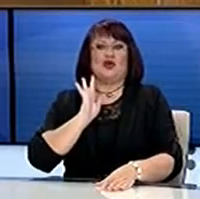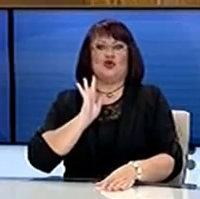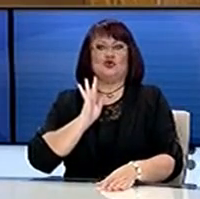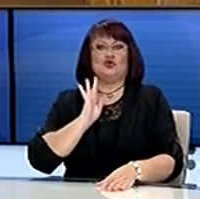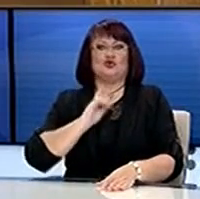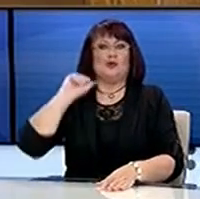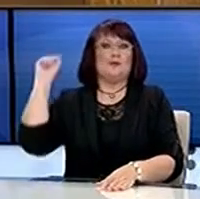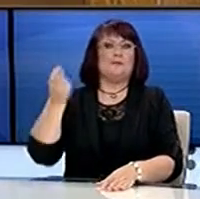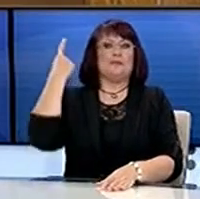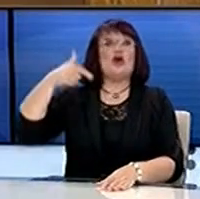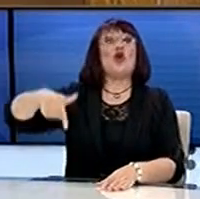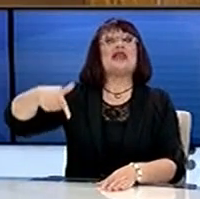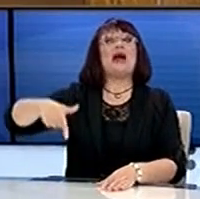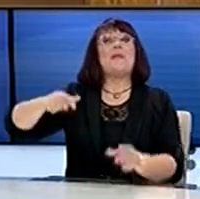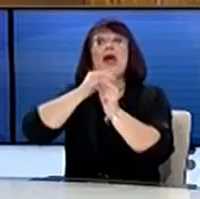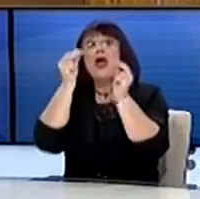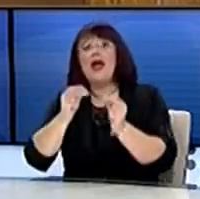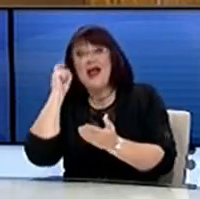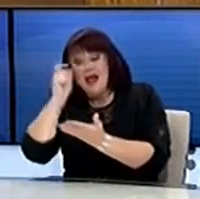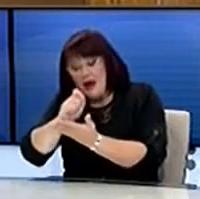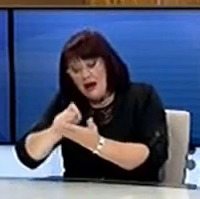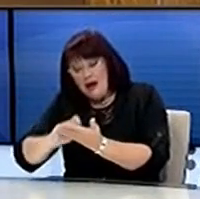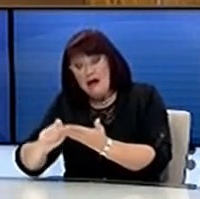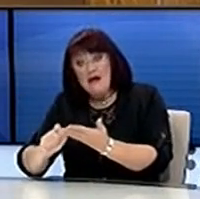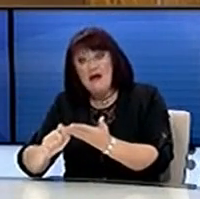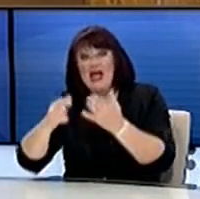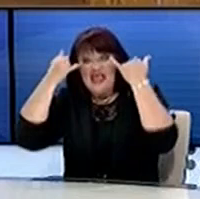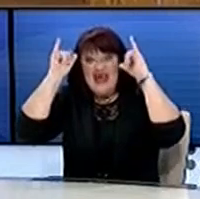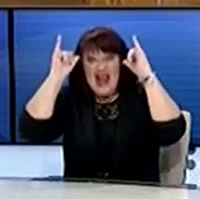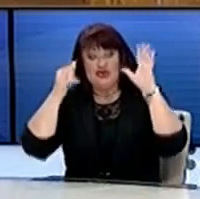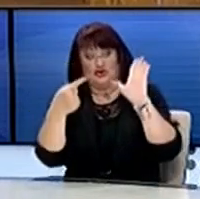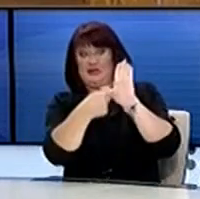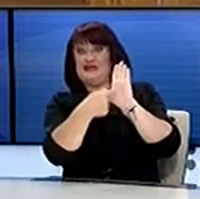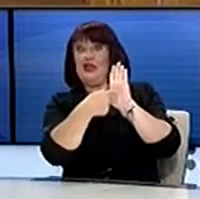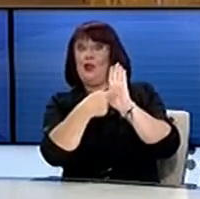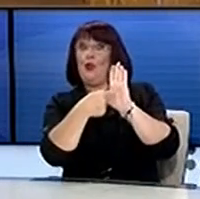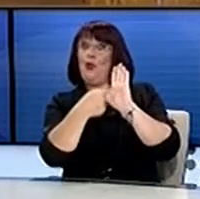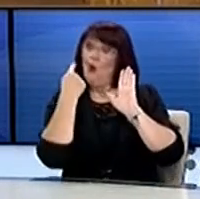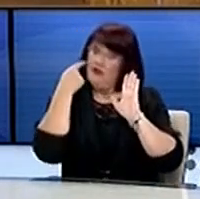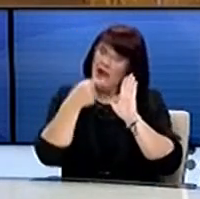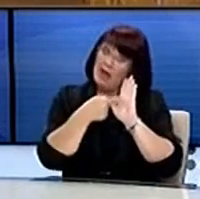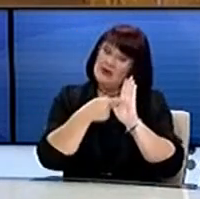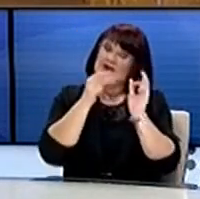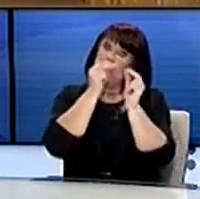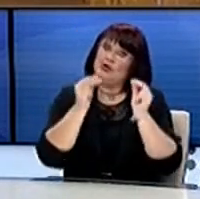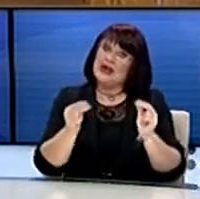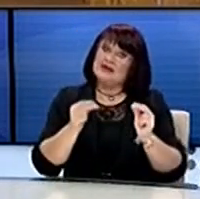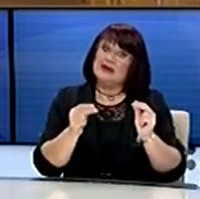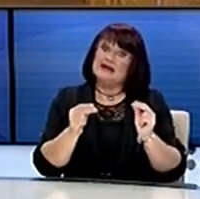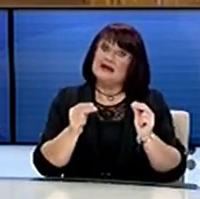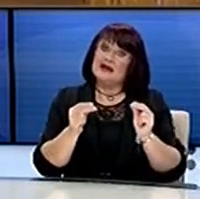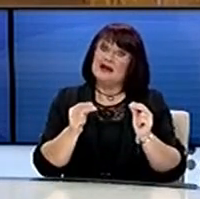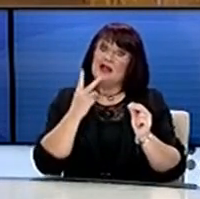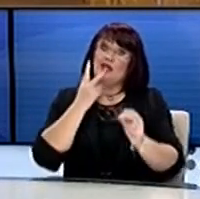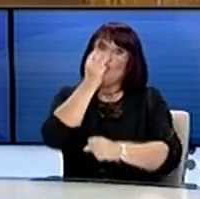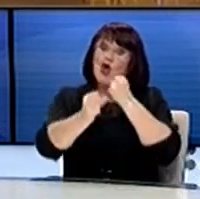στείλατε στα σκουπίδια το πόρισμα Γκολντάμερ, που με θράσος σήμερα το κουνήσατε εδώ, σε αυτό εδώ το βήμα, το ανακαλύψατε 2 χρόνια